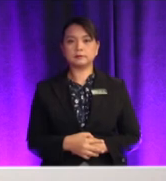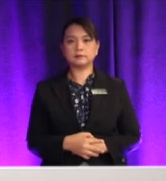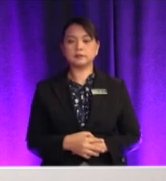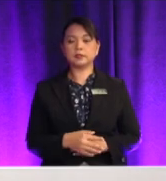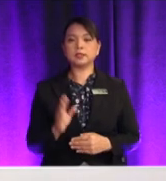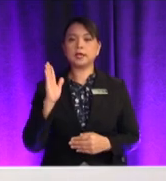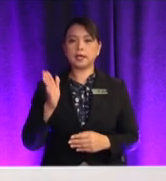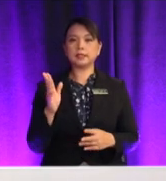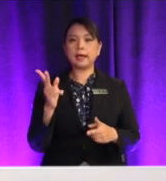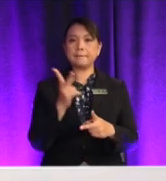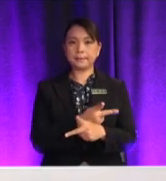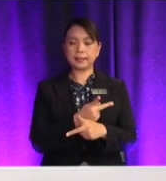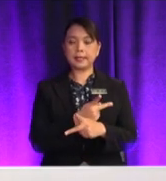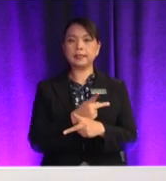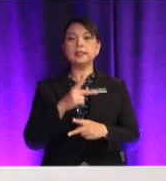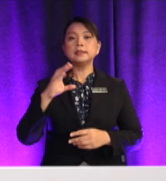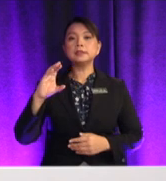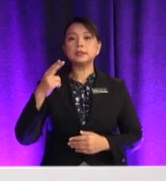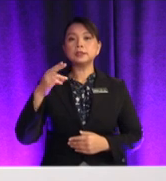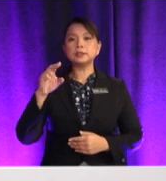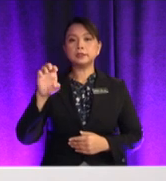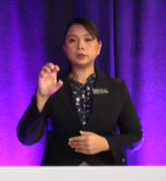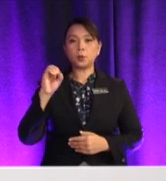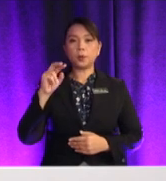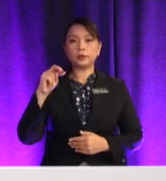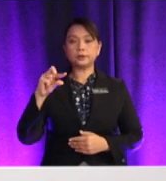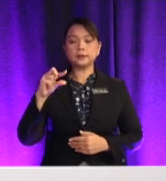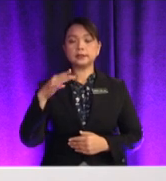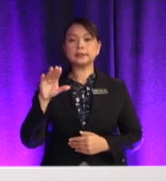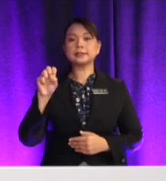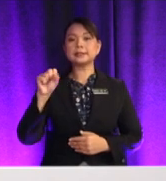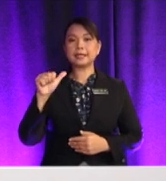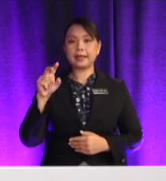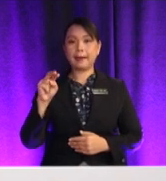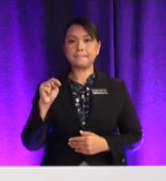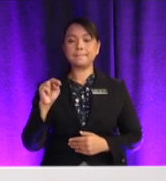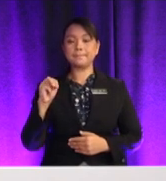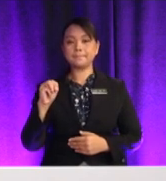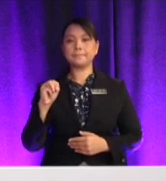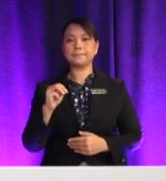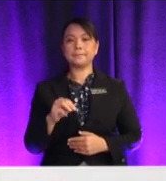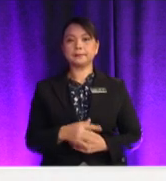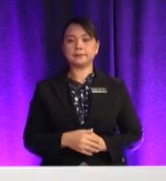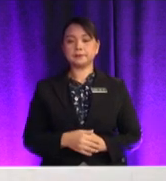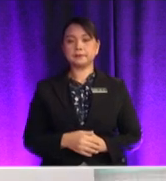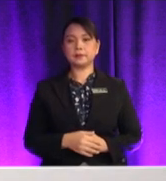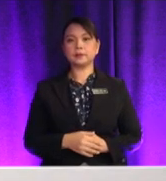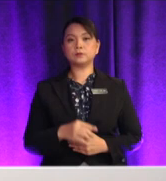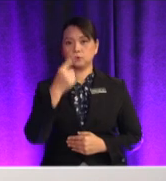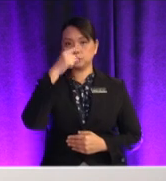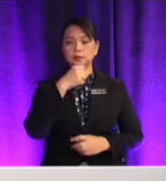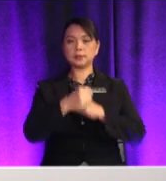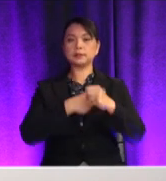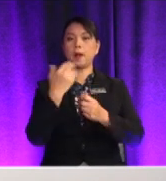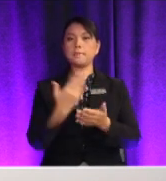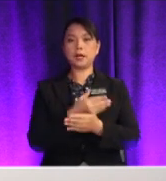yang merupakan tradisional masyarakat Cina. Cheongsam cikgu. Contohnya cheongsam. Tan meraihkan tahun baru Cina dan memakai